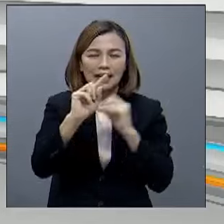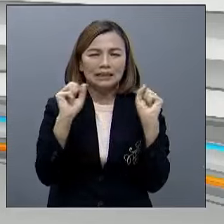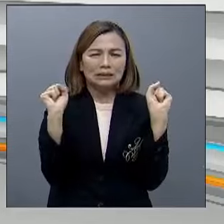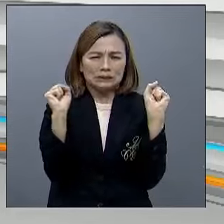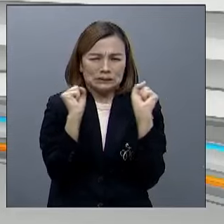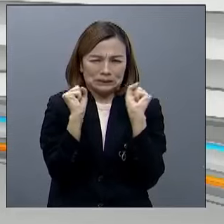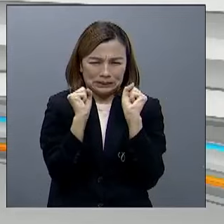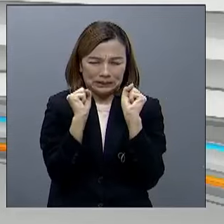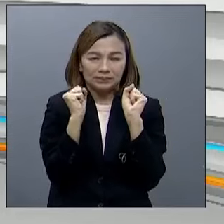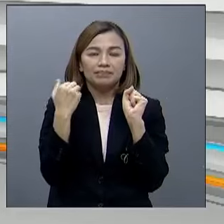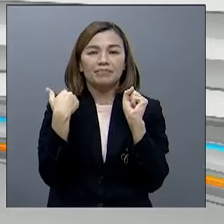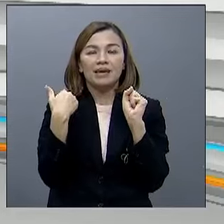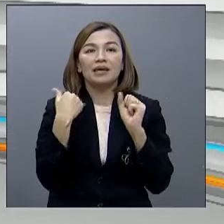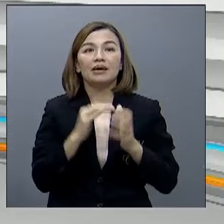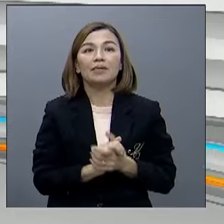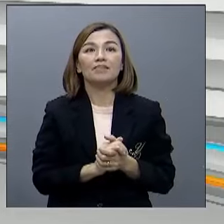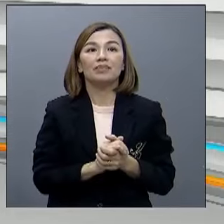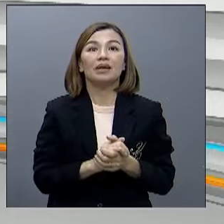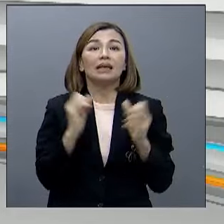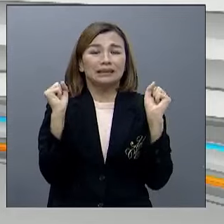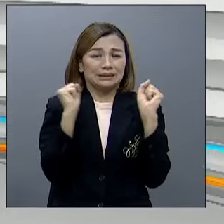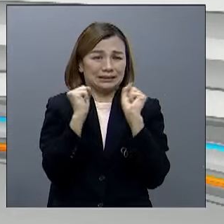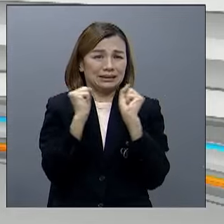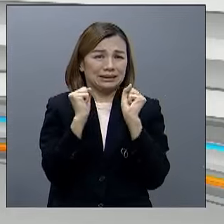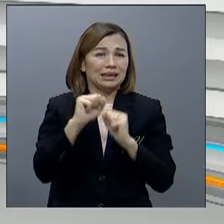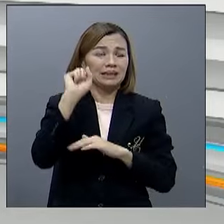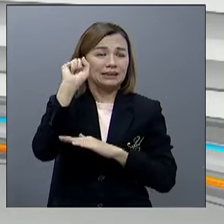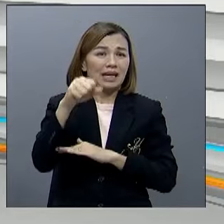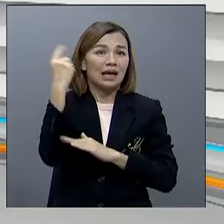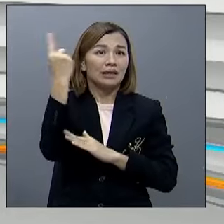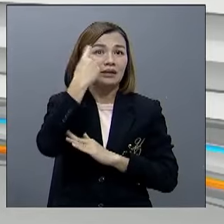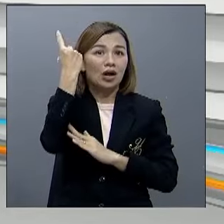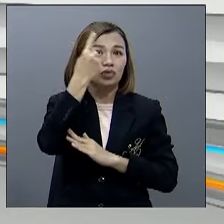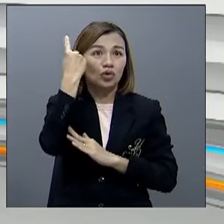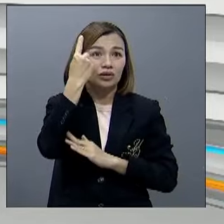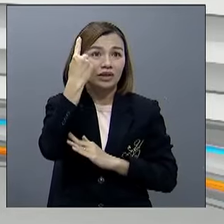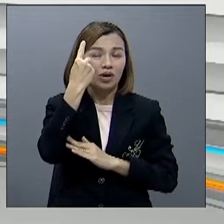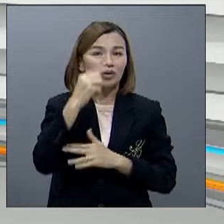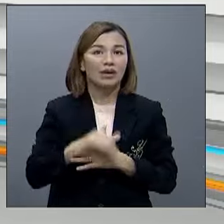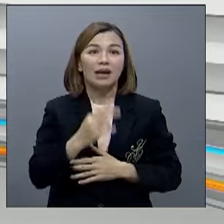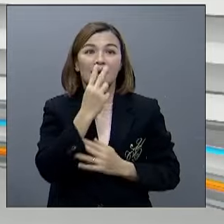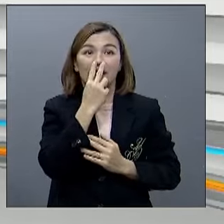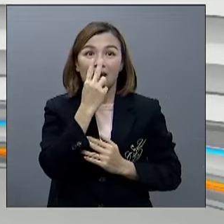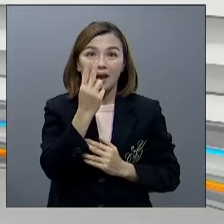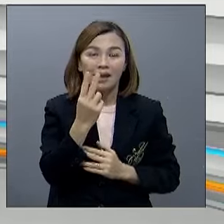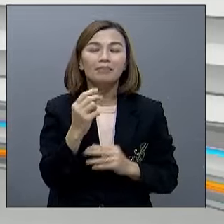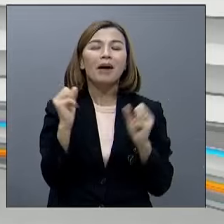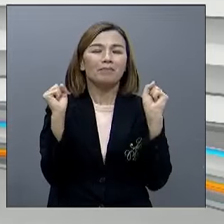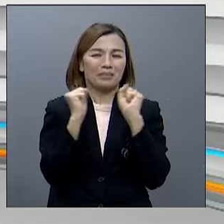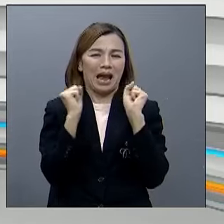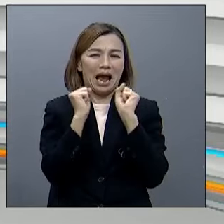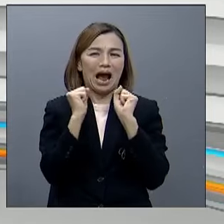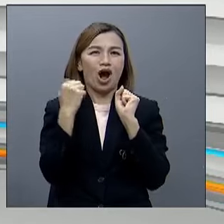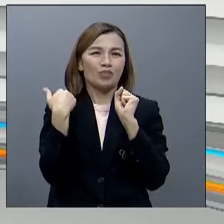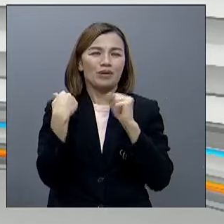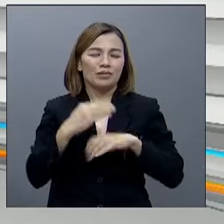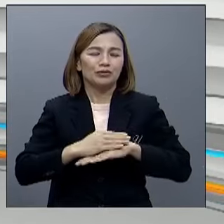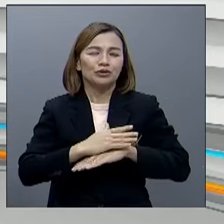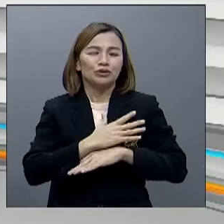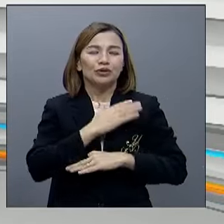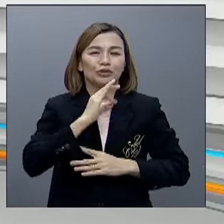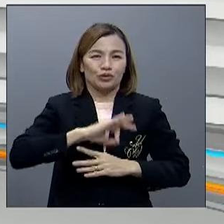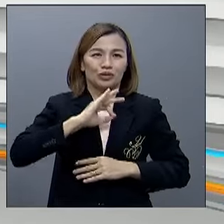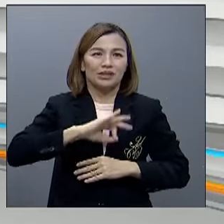เดียวกันค่ะในช่วงที่อากาศเย็นๆแบบนี้นักท่องเที่ยวหลายคนก็คงจะได้สัมผัสอากาศหนาวกันได้อยู่ค่ะโดยวันนี้ไป